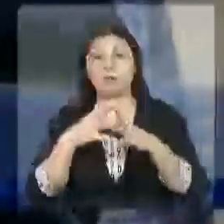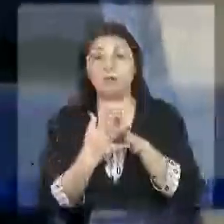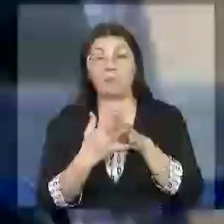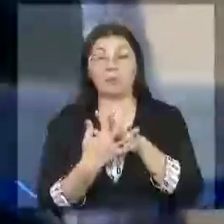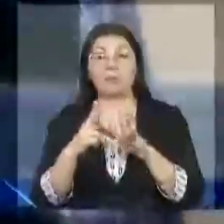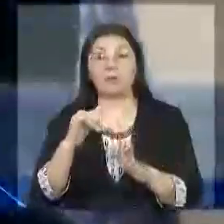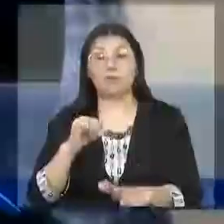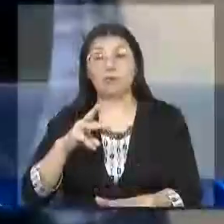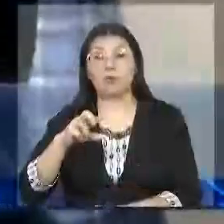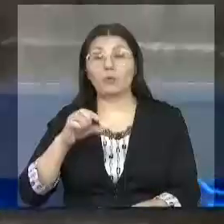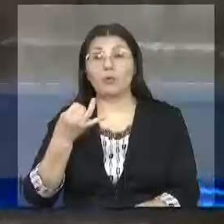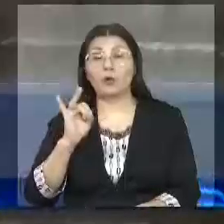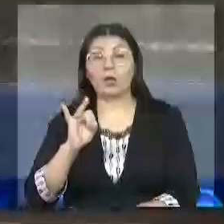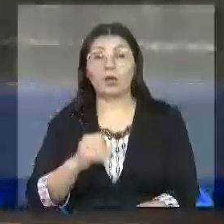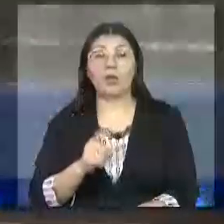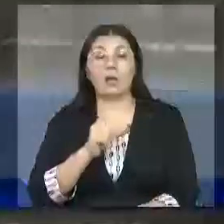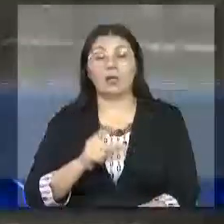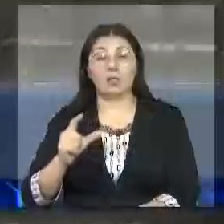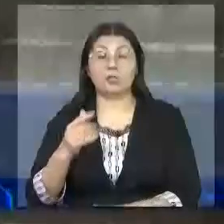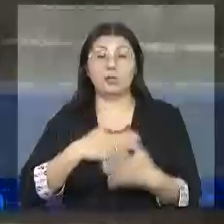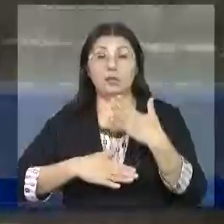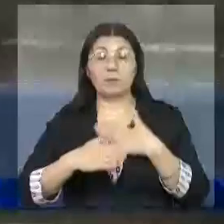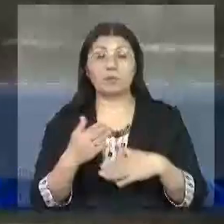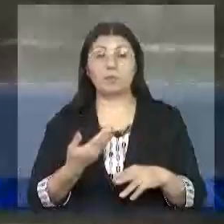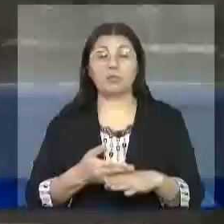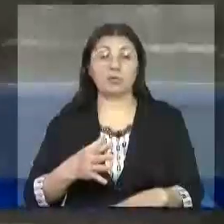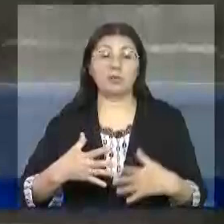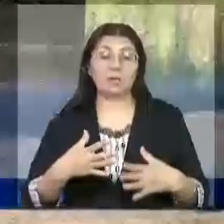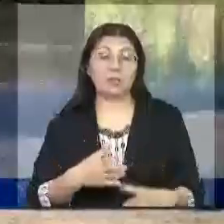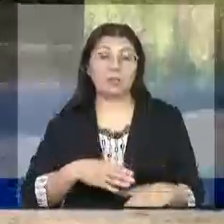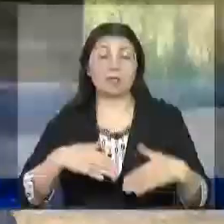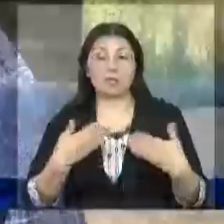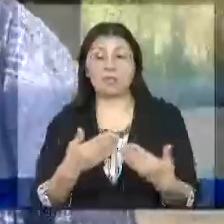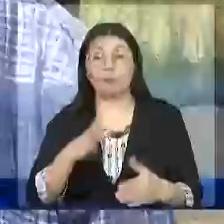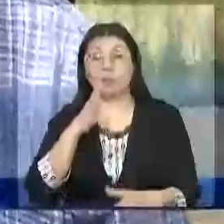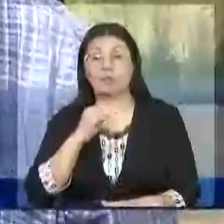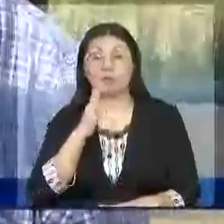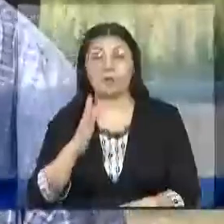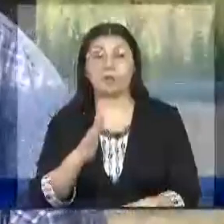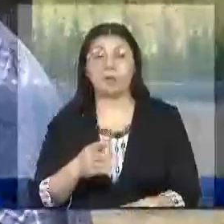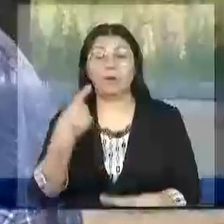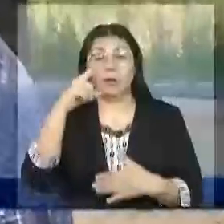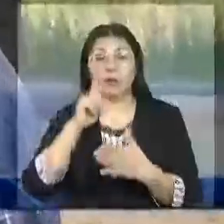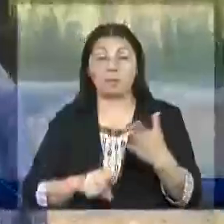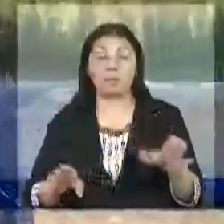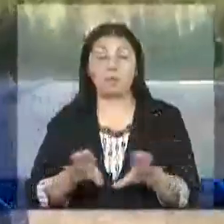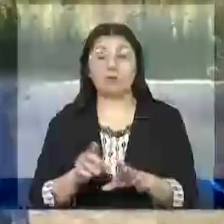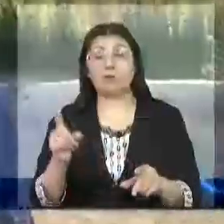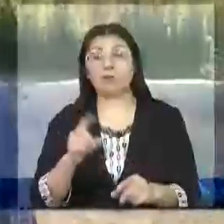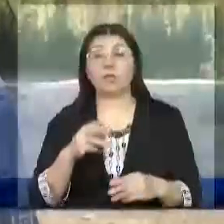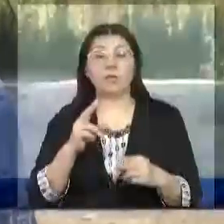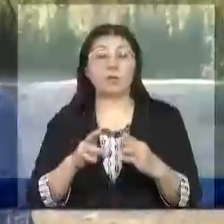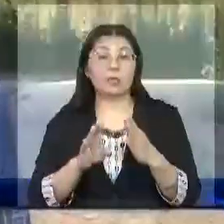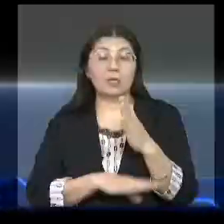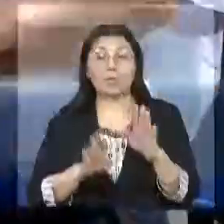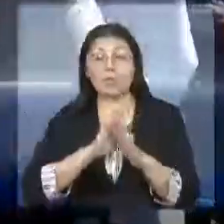эта проблема решена. Мы, как жители села, очень рады этому. Желаю нашему предпринимателю успеха в дальнейшем. Уверен, что это не последний его вклад в развитие